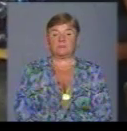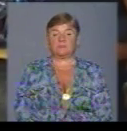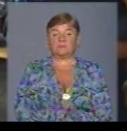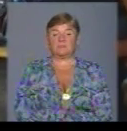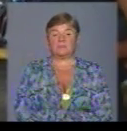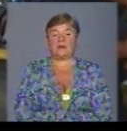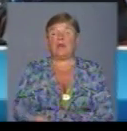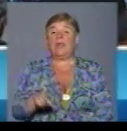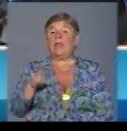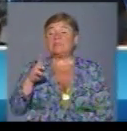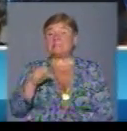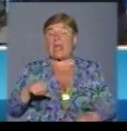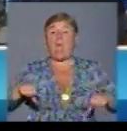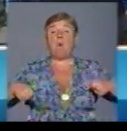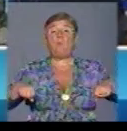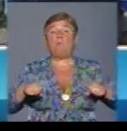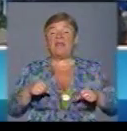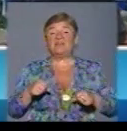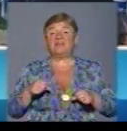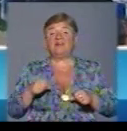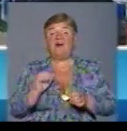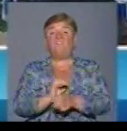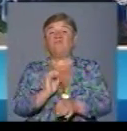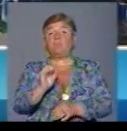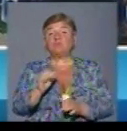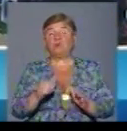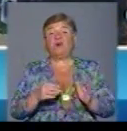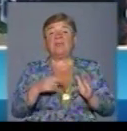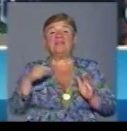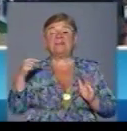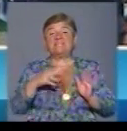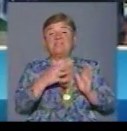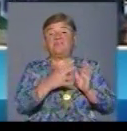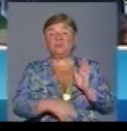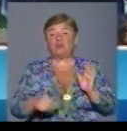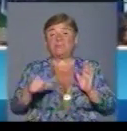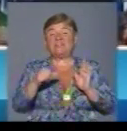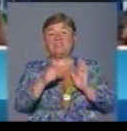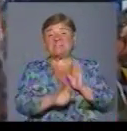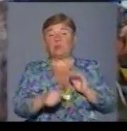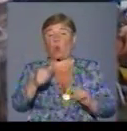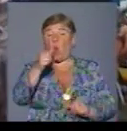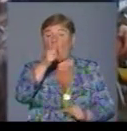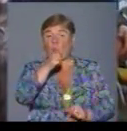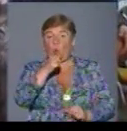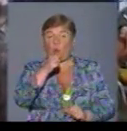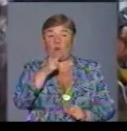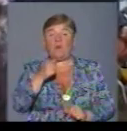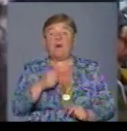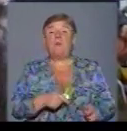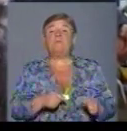Цей мопед випуску 1966 року. Вироблений